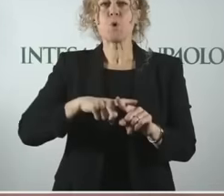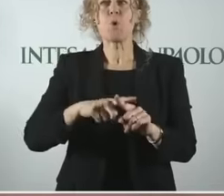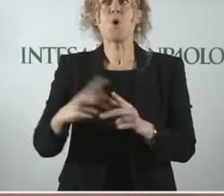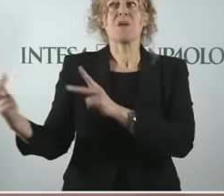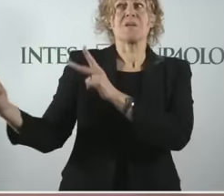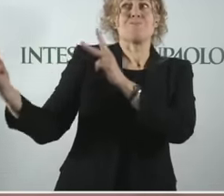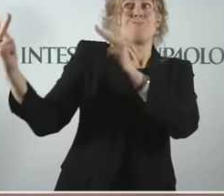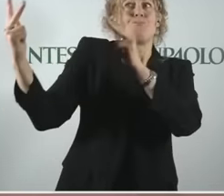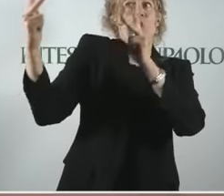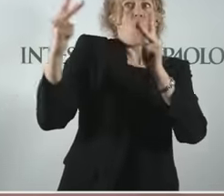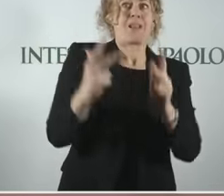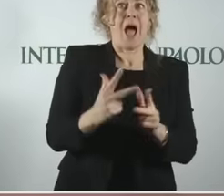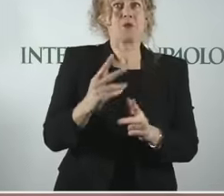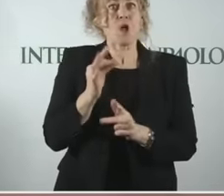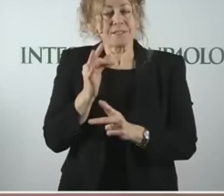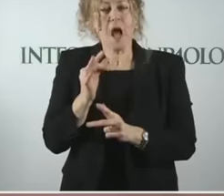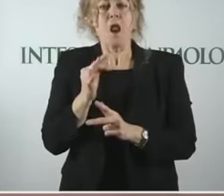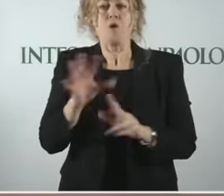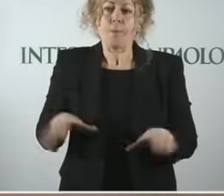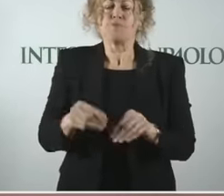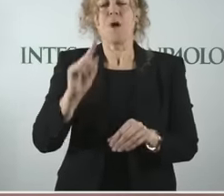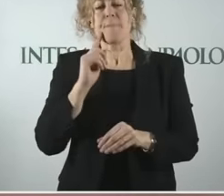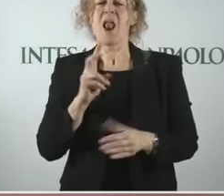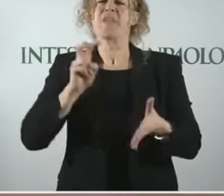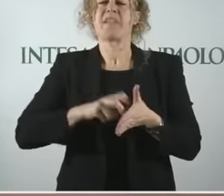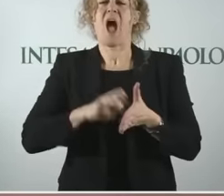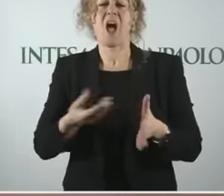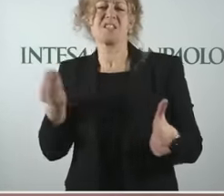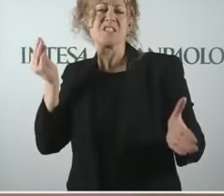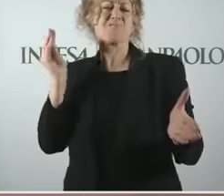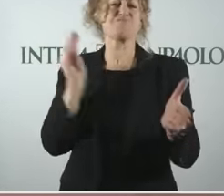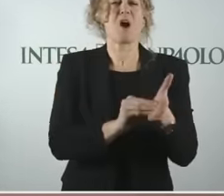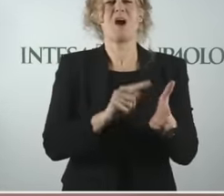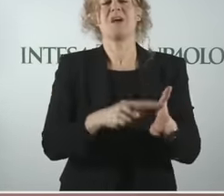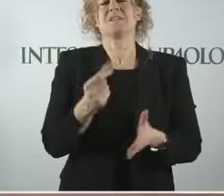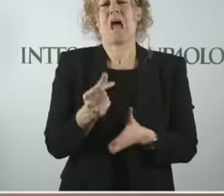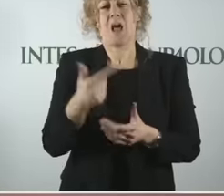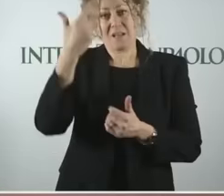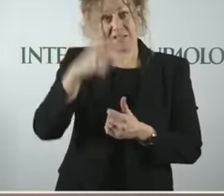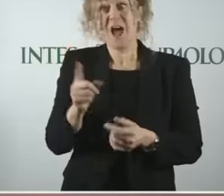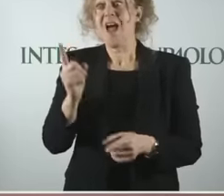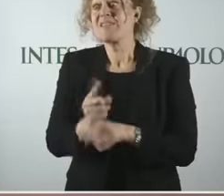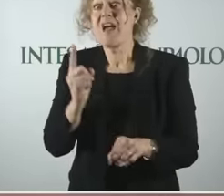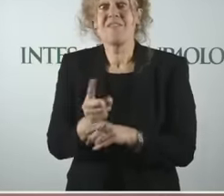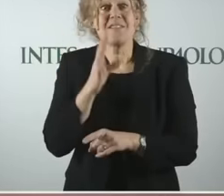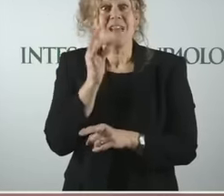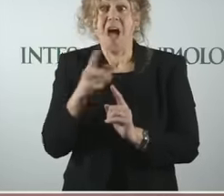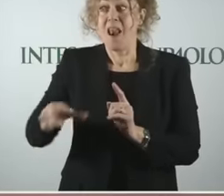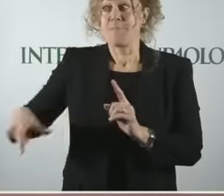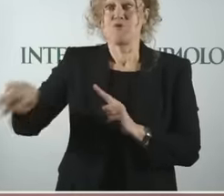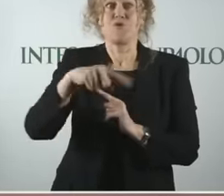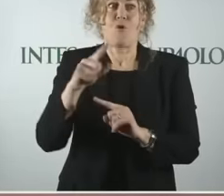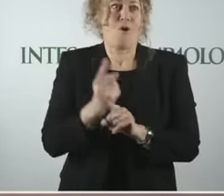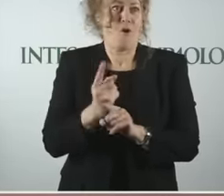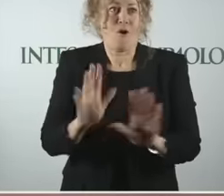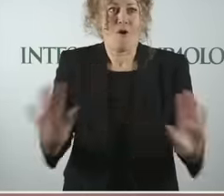importata E allora tanto per cominciare ci mettiamo delle belle tasse sopra tanto la gente deve comprarlo e allora una